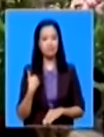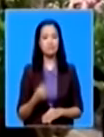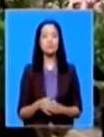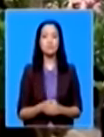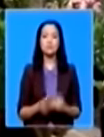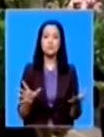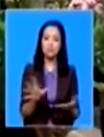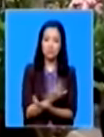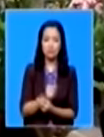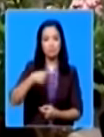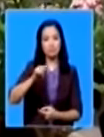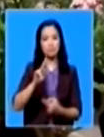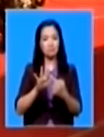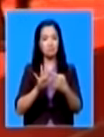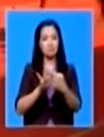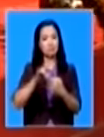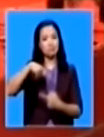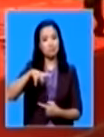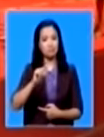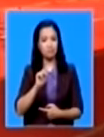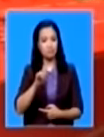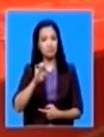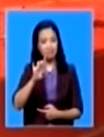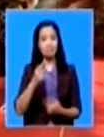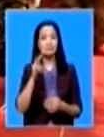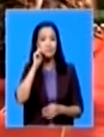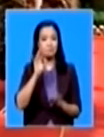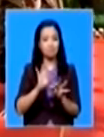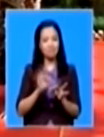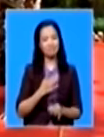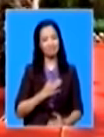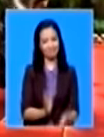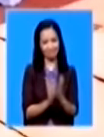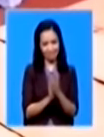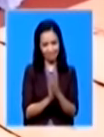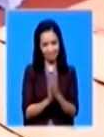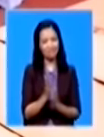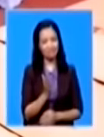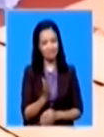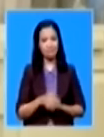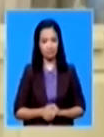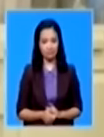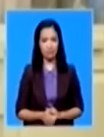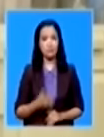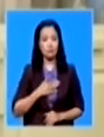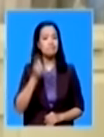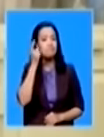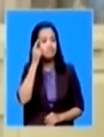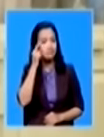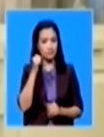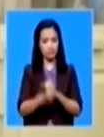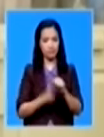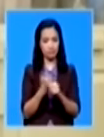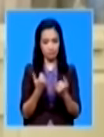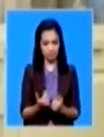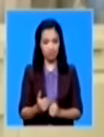พณีเก่าแก่โบราณมาเล่นกันนะครับแล้วก็ประหยัดน้ำด้วยอันนี้เป็นสิ่งที่ผมชื่นชมนะครับแล้วก็ผมก็เลยเกิดความคิดว่าปีนี้ผม